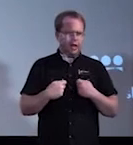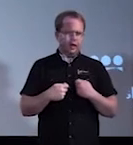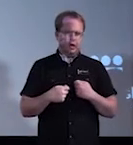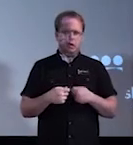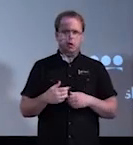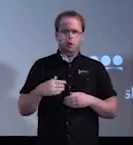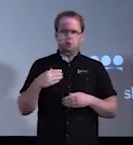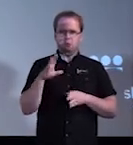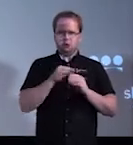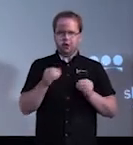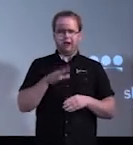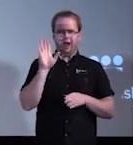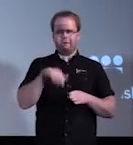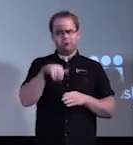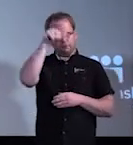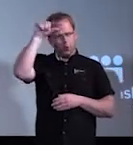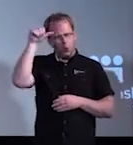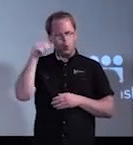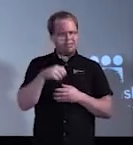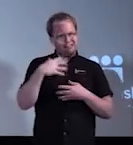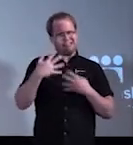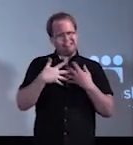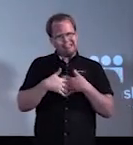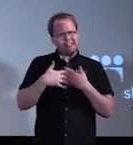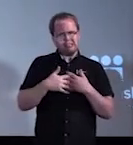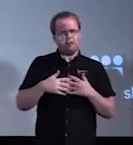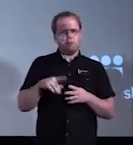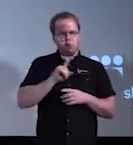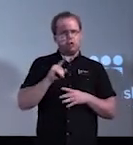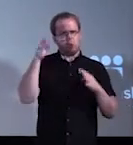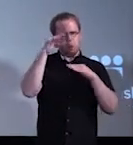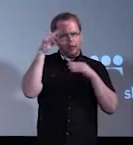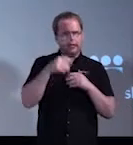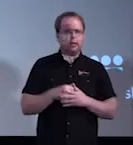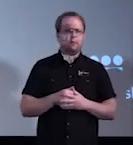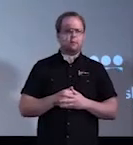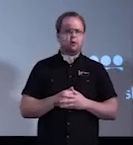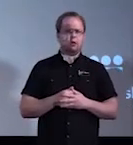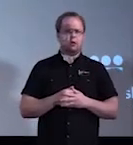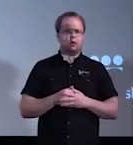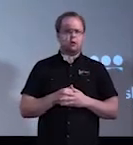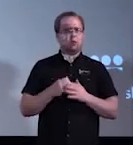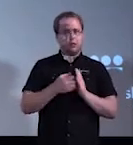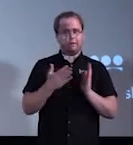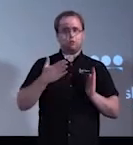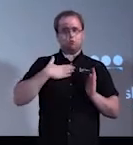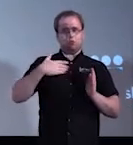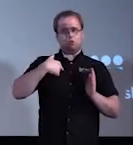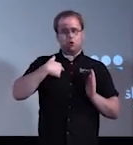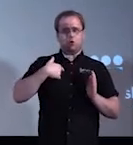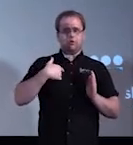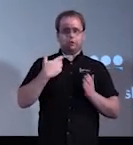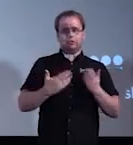varit ineffektivt och det har varit svårt att göra det här på bästa sätt faktiskt. Och därför tycker jag att det är en